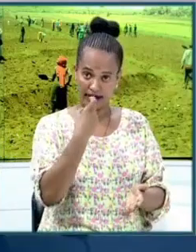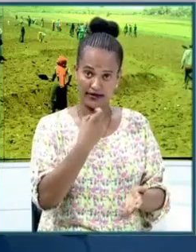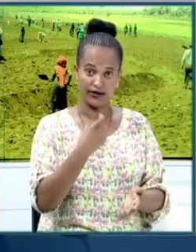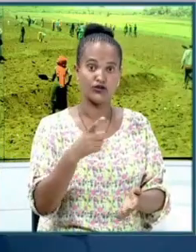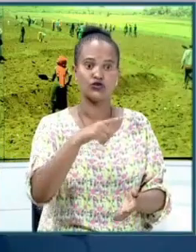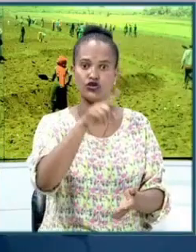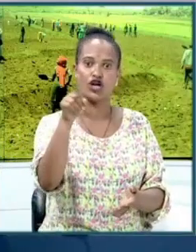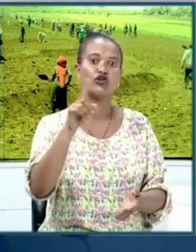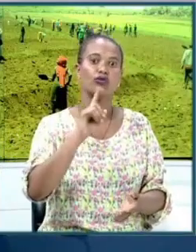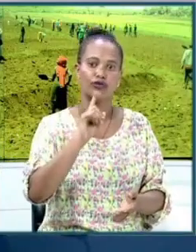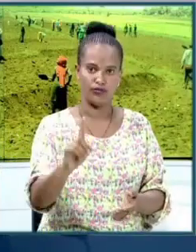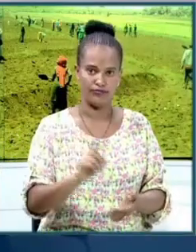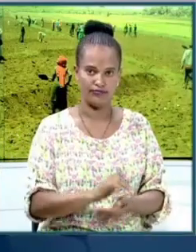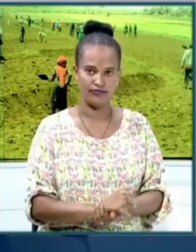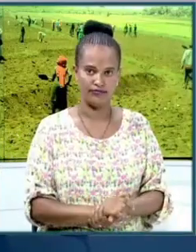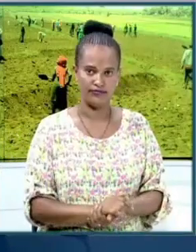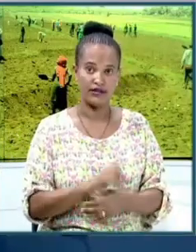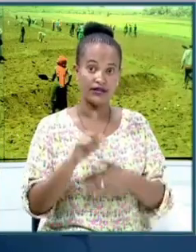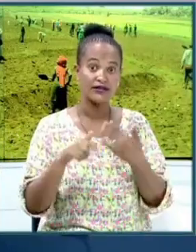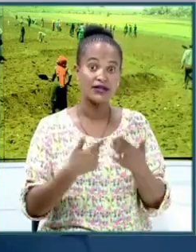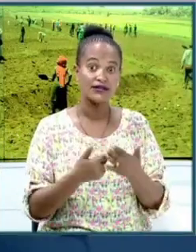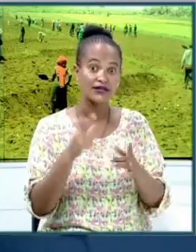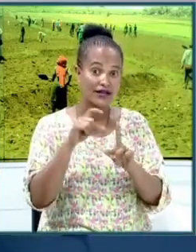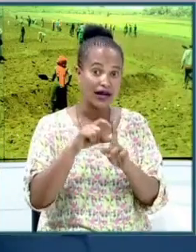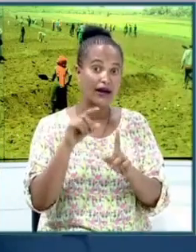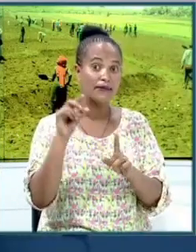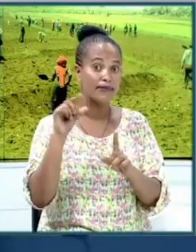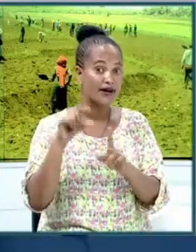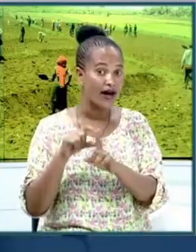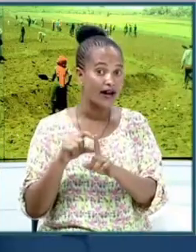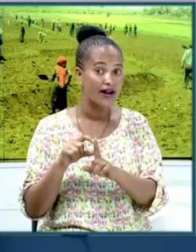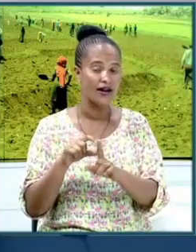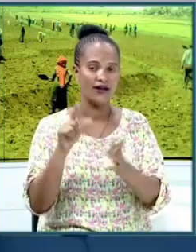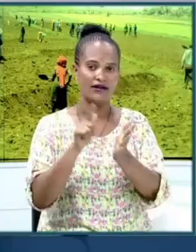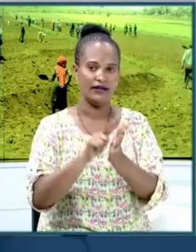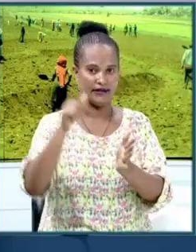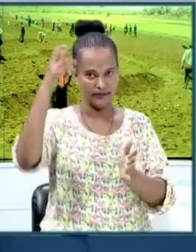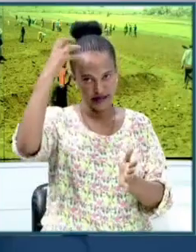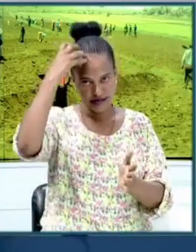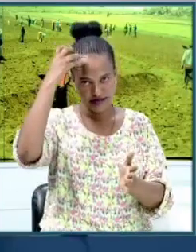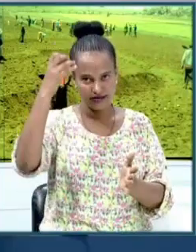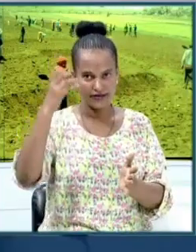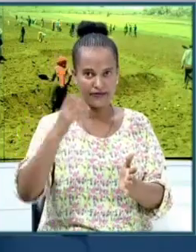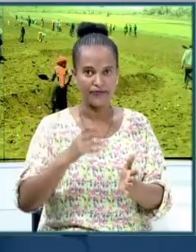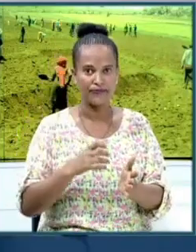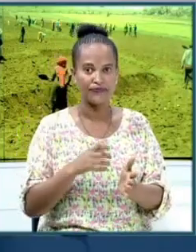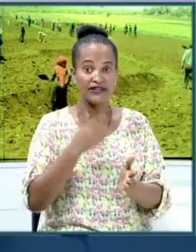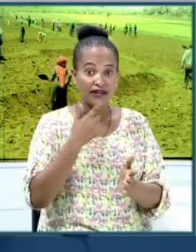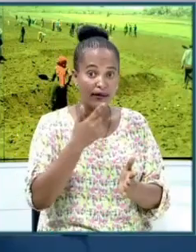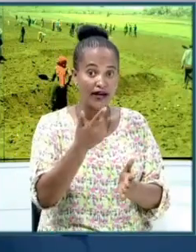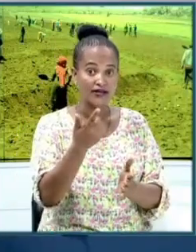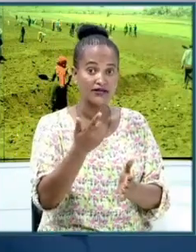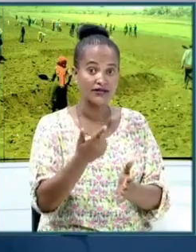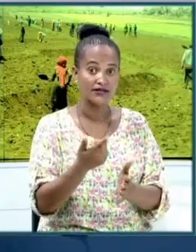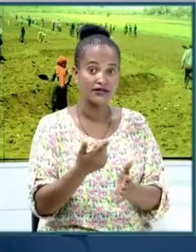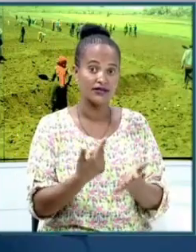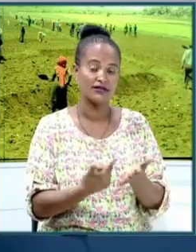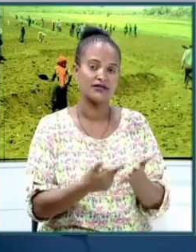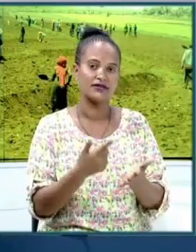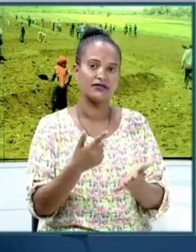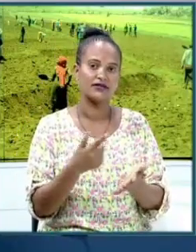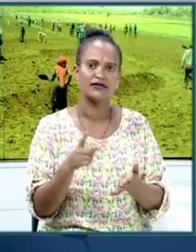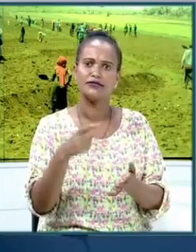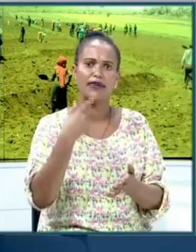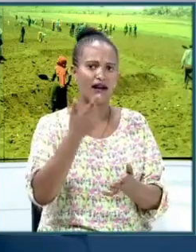እዮም። ስለዚ ቃል በቃል ኣብ ሕገ መንግስቲ ስራዊት ክህልወካ የብሉን ስለ ዝተባሃለስ እሞ ንሕን ዓድቅና ክንፈትሕ ከምኡ